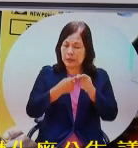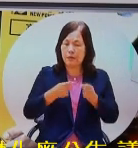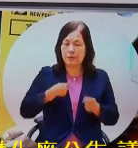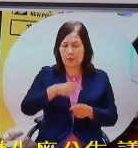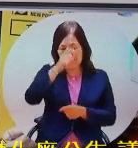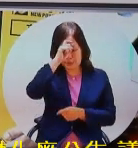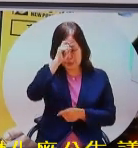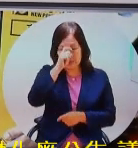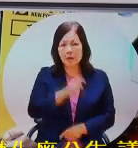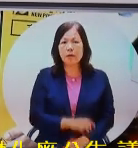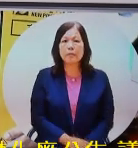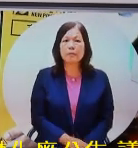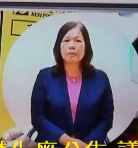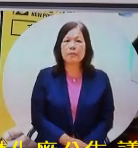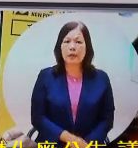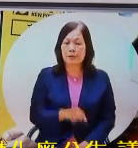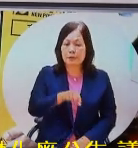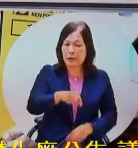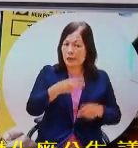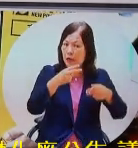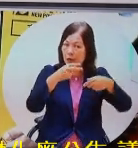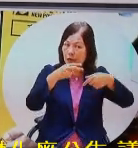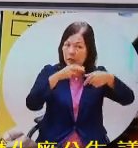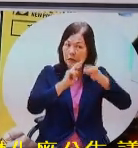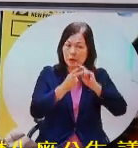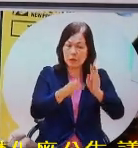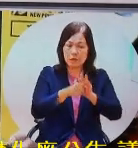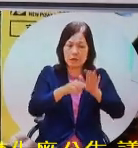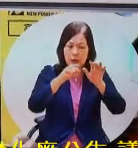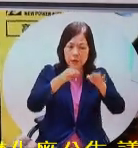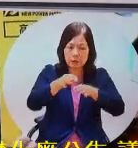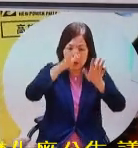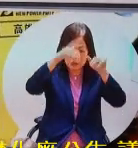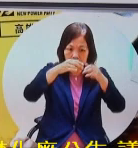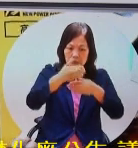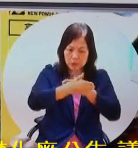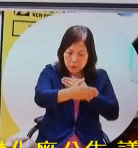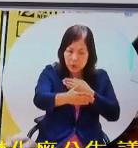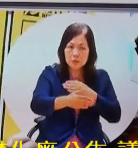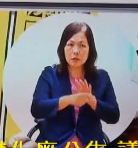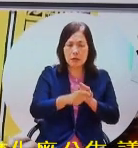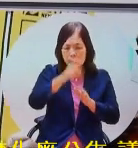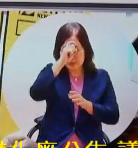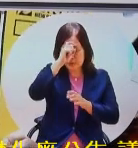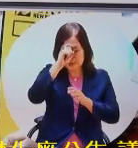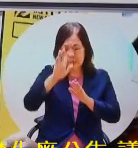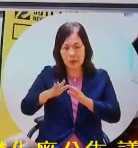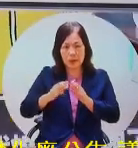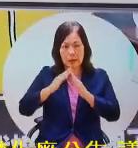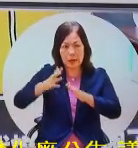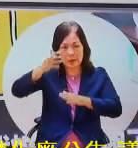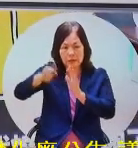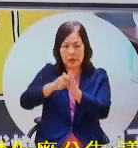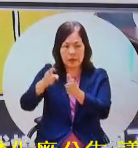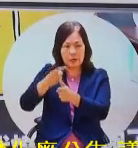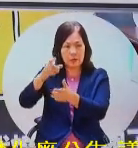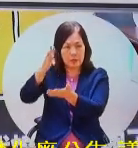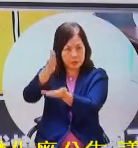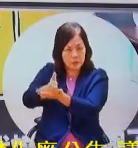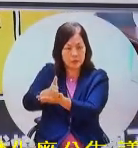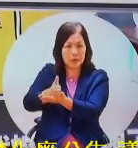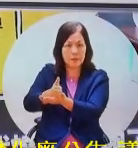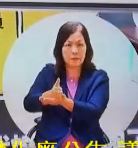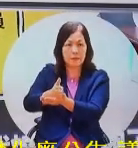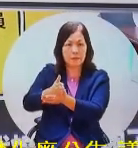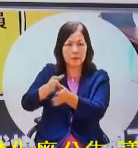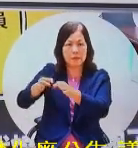在这个冷场的招商程序，我们请求韩市长现在立即先暂停招商的办理。 因为他